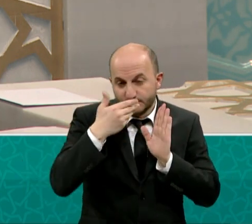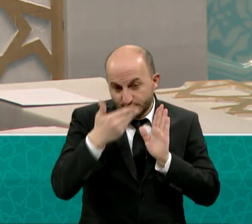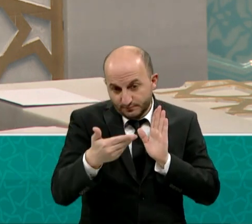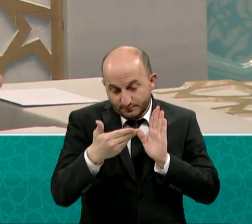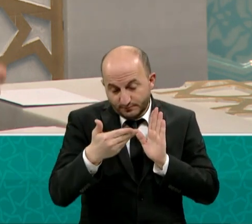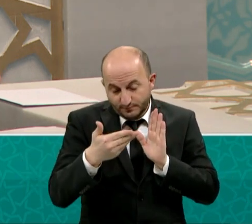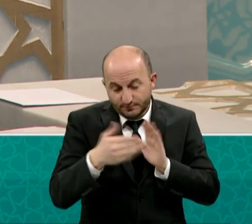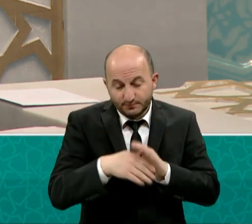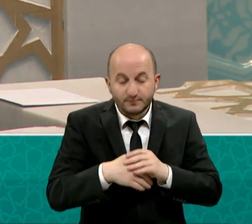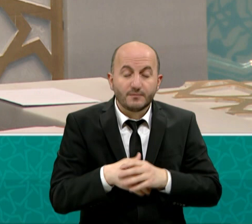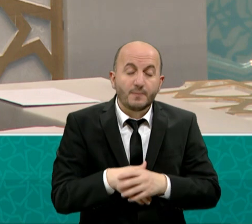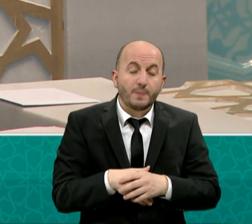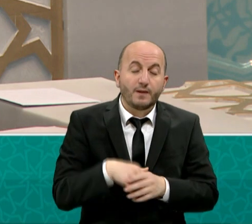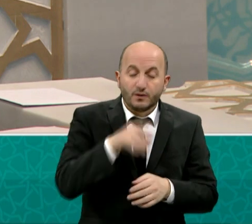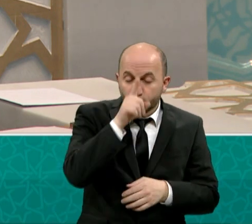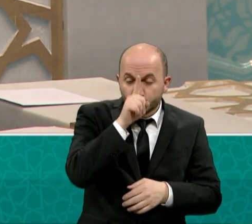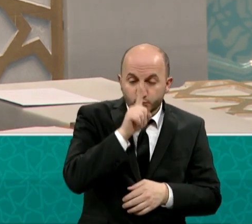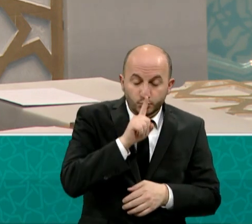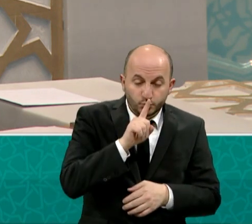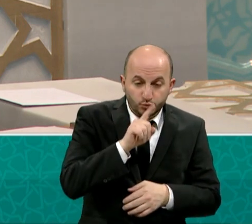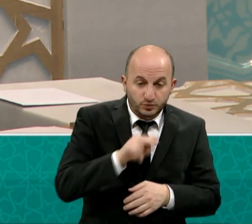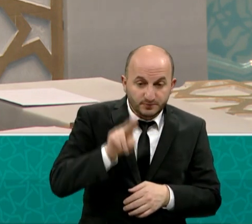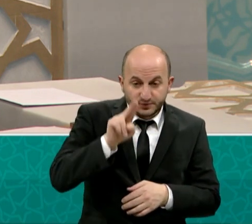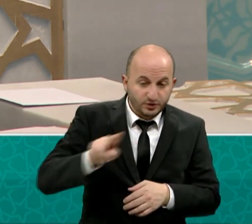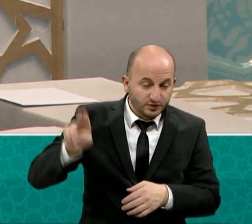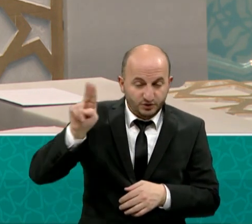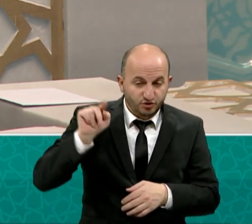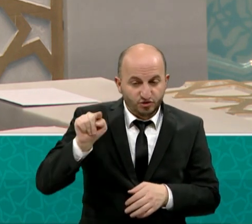Allahu Teala Bakara suresi 177. ayeti kerime.